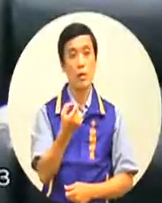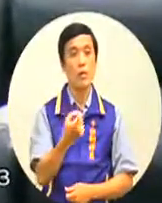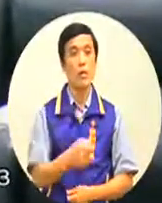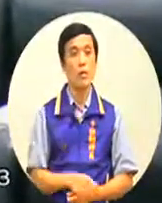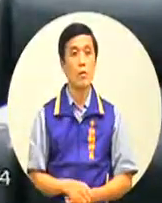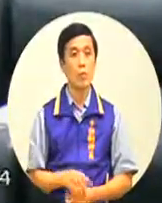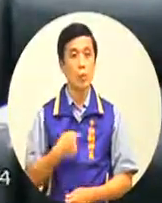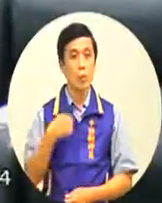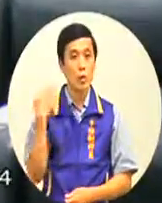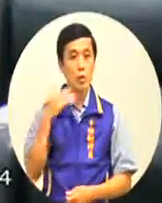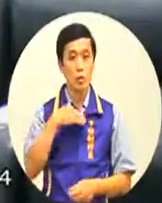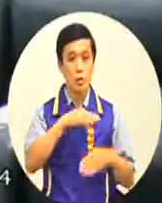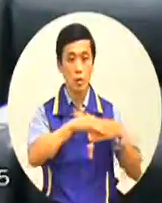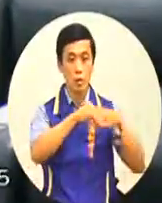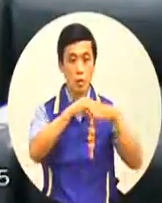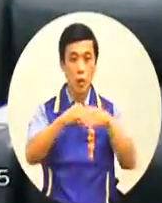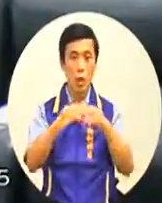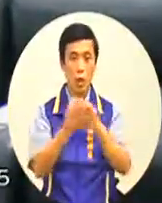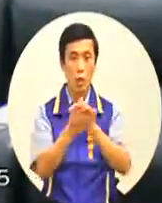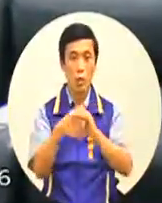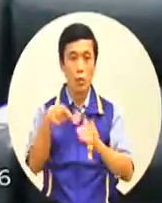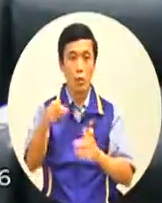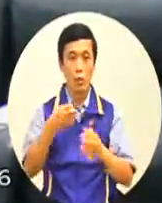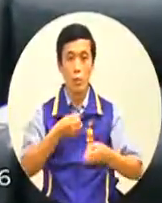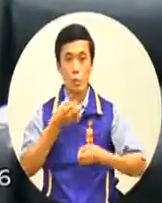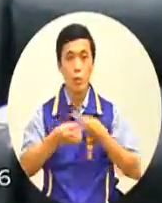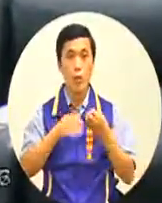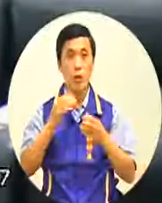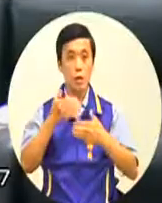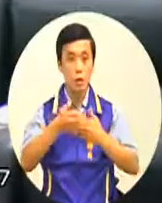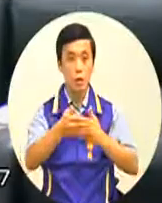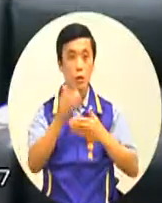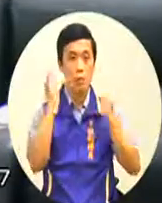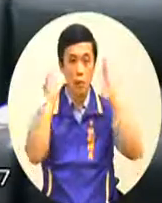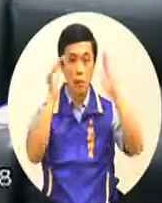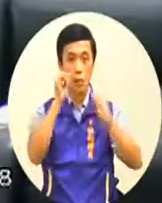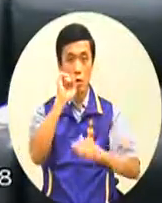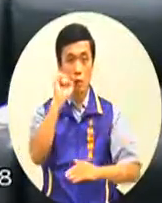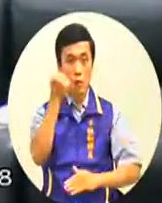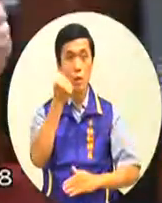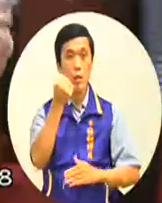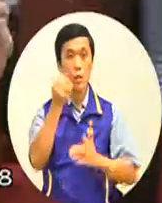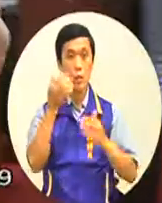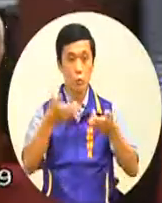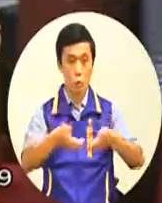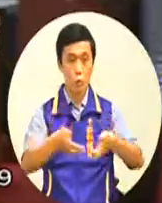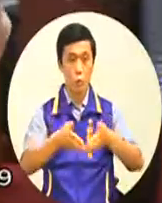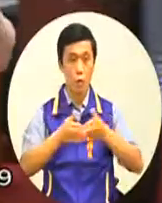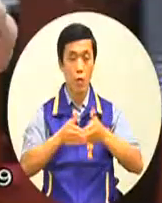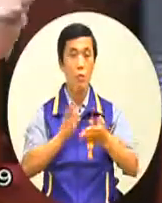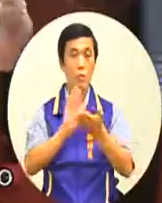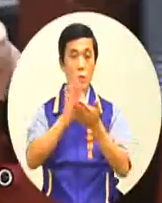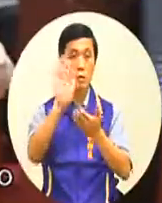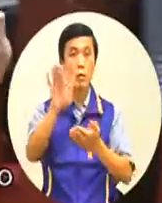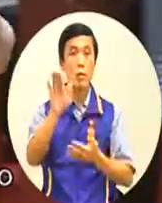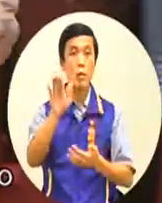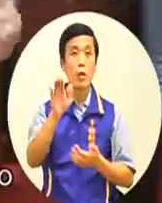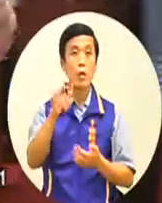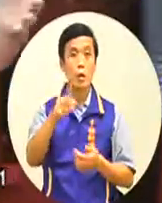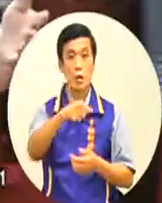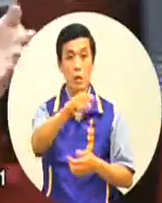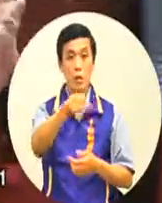见，所以我说程序正义很重要。我觉得未来我看那些立委也不会承